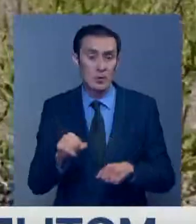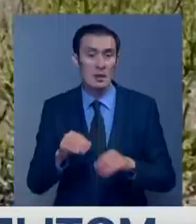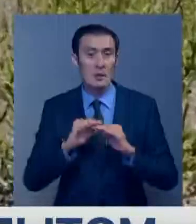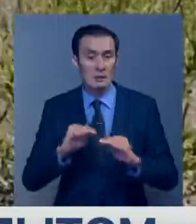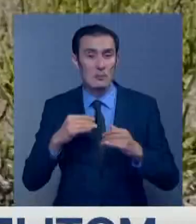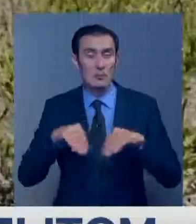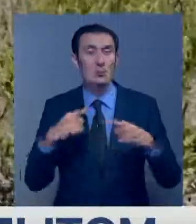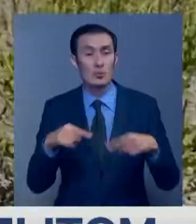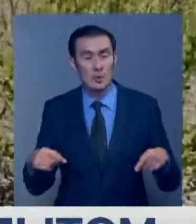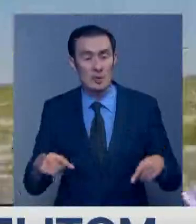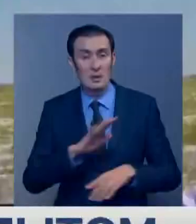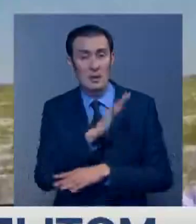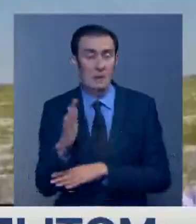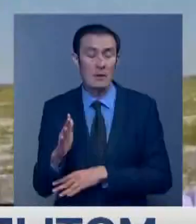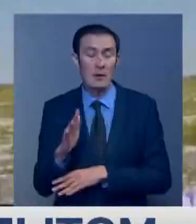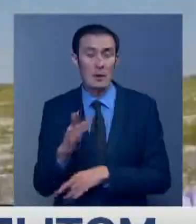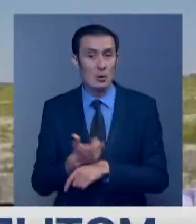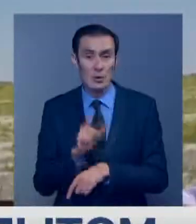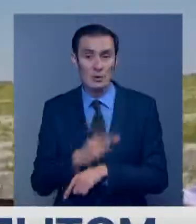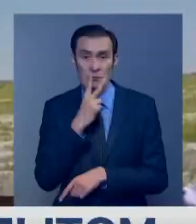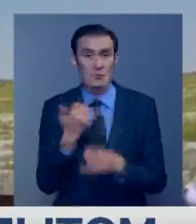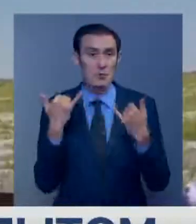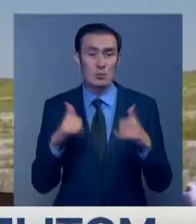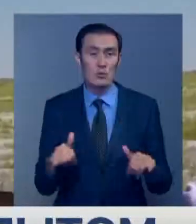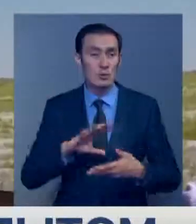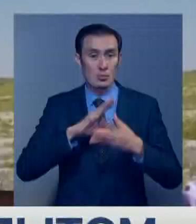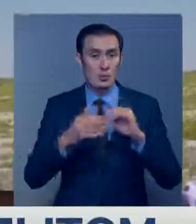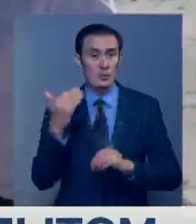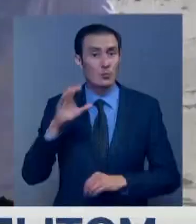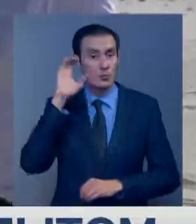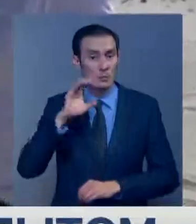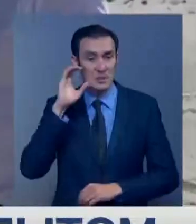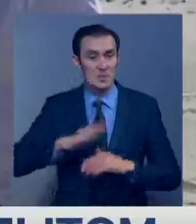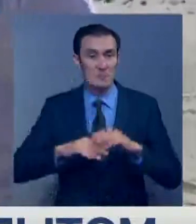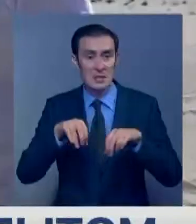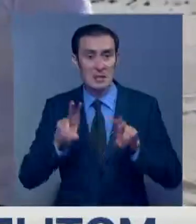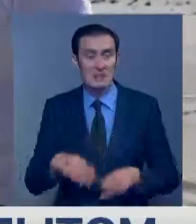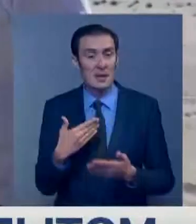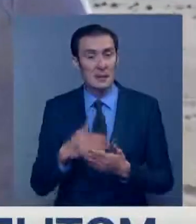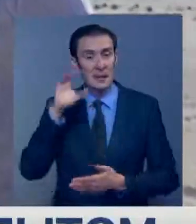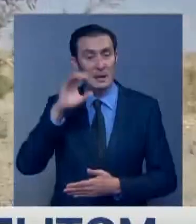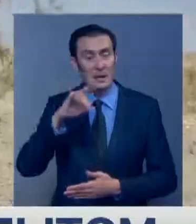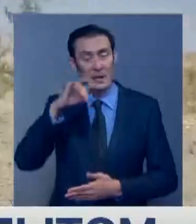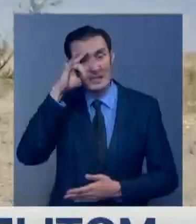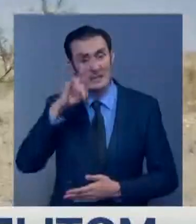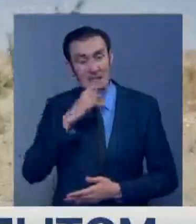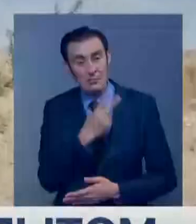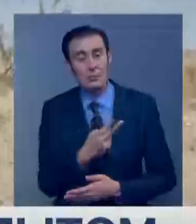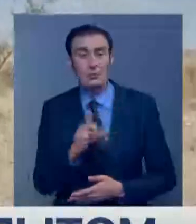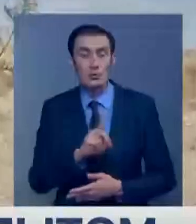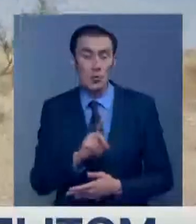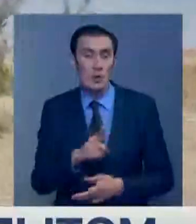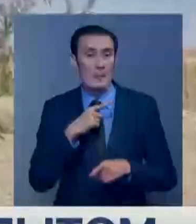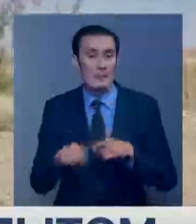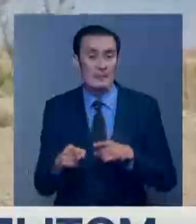гребенщик сажать, и саксаул сажать. Я очень впечатлен от результатов узбекских коллег. К слову, слову, казахстанцы свою заинтересованность